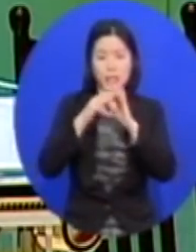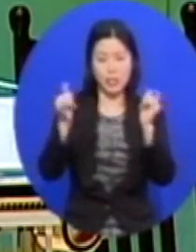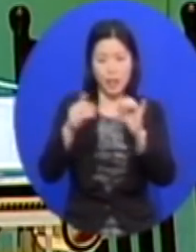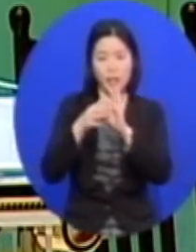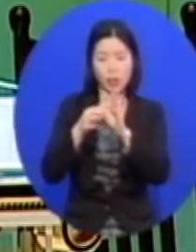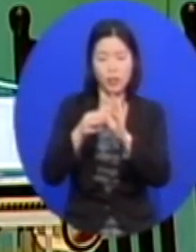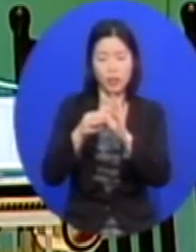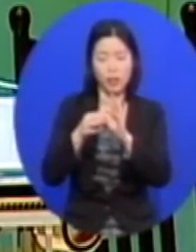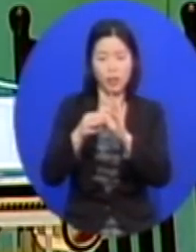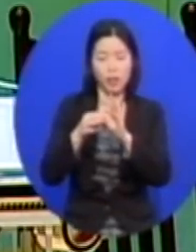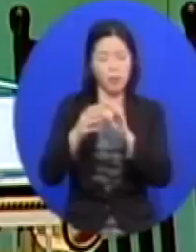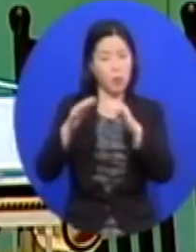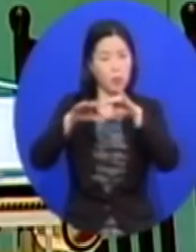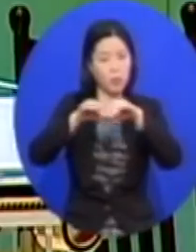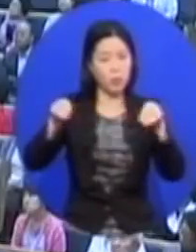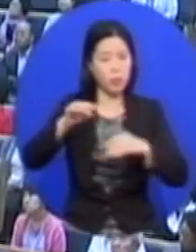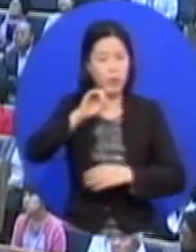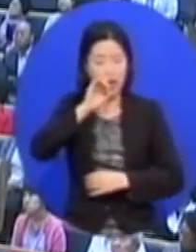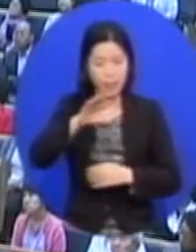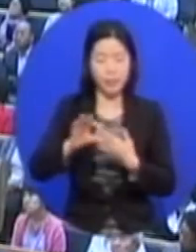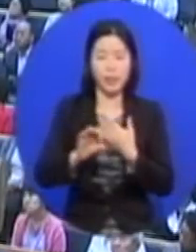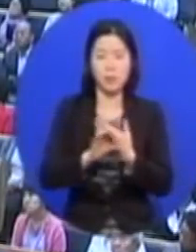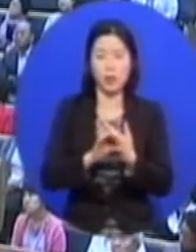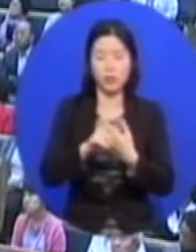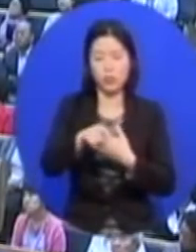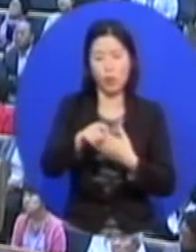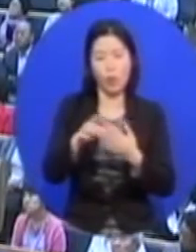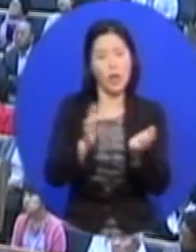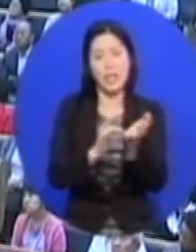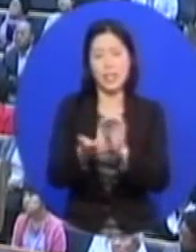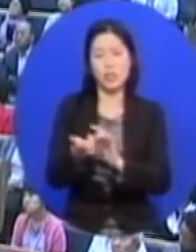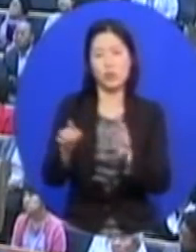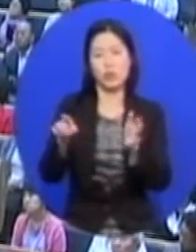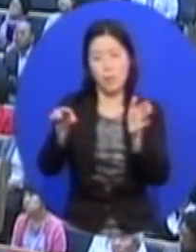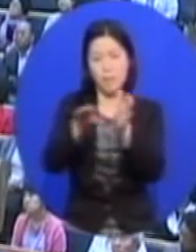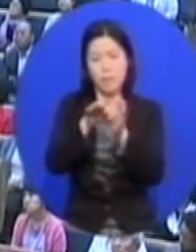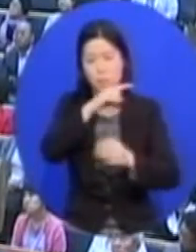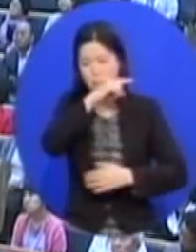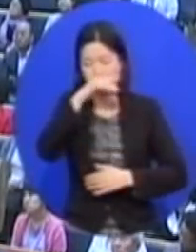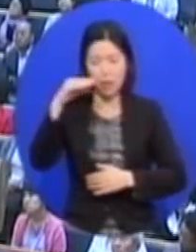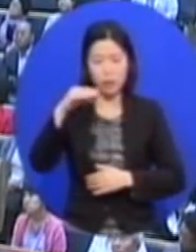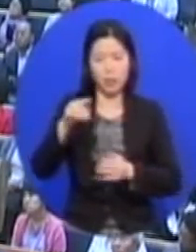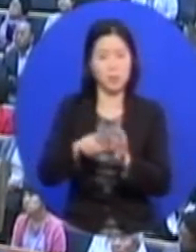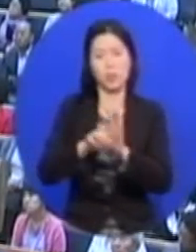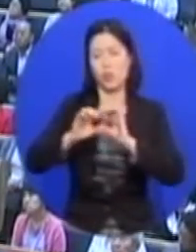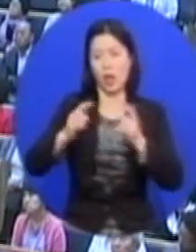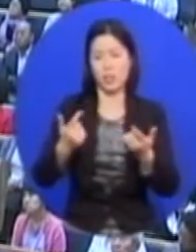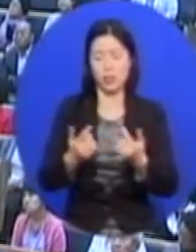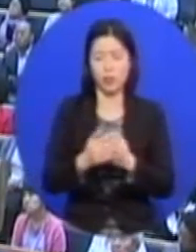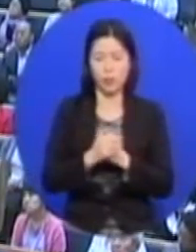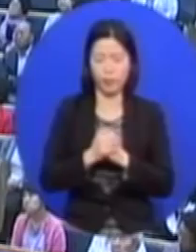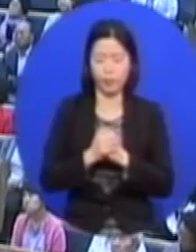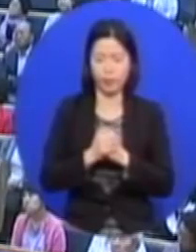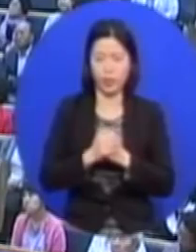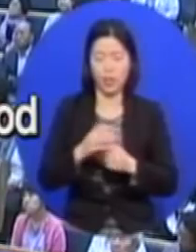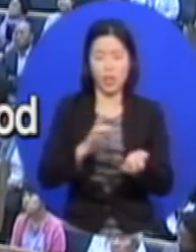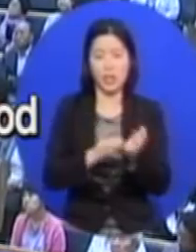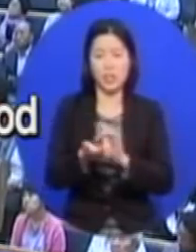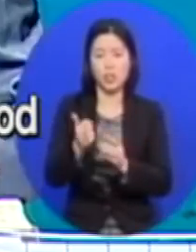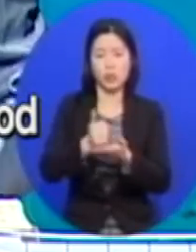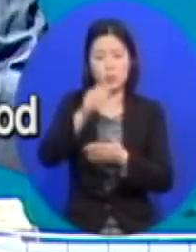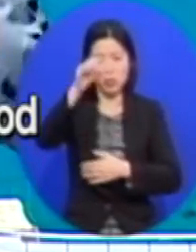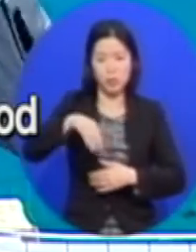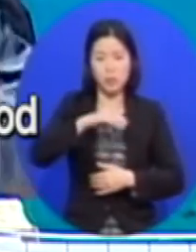그건 예수님을 아직 제대로 믿음 가 아닙니다 나 분명히 믿어 예수님이 십자가에서 나 위해 피흘려